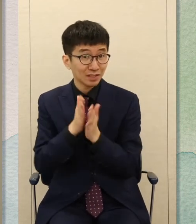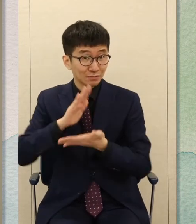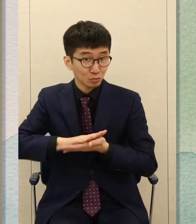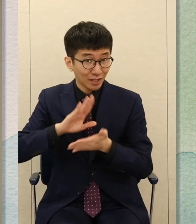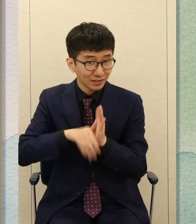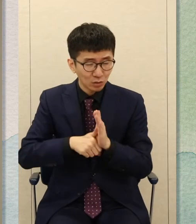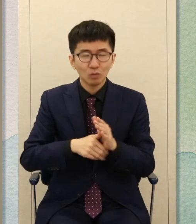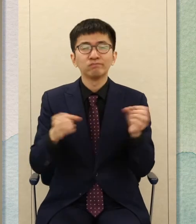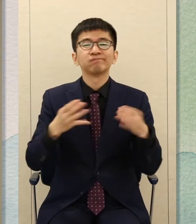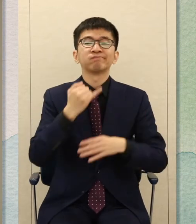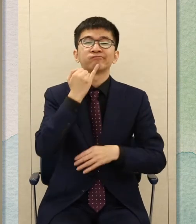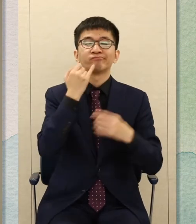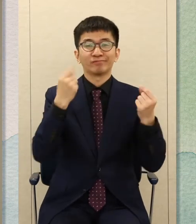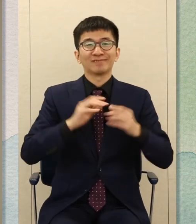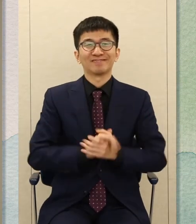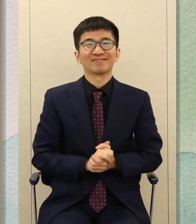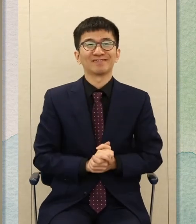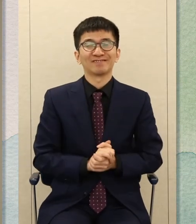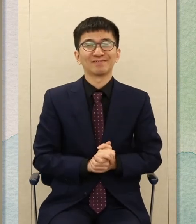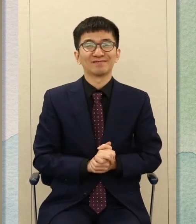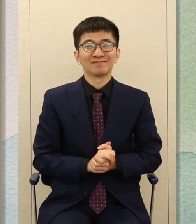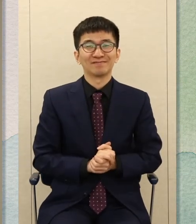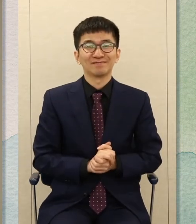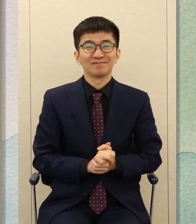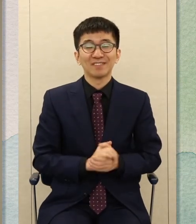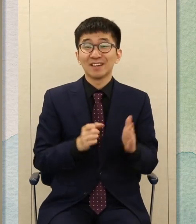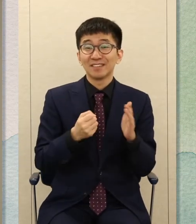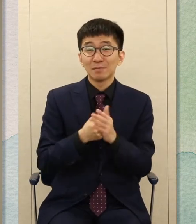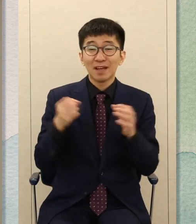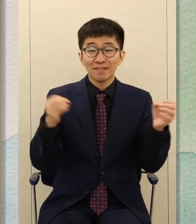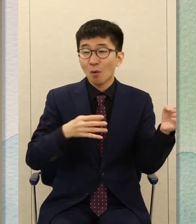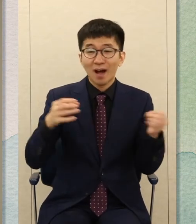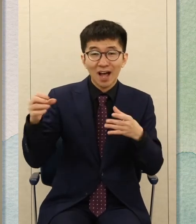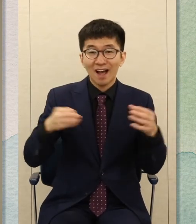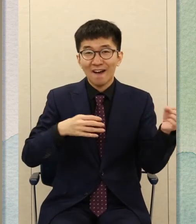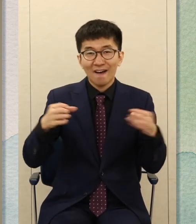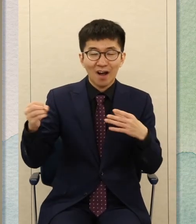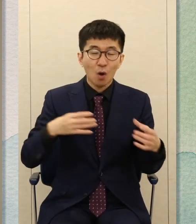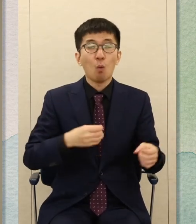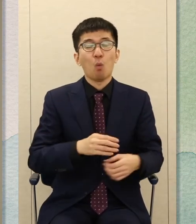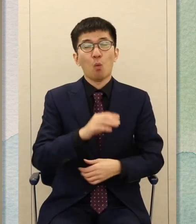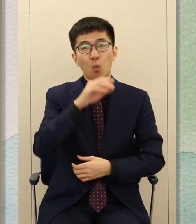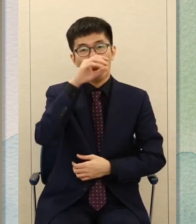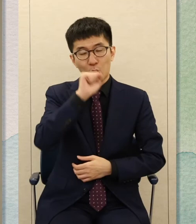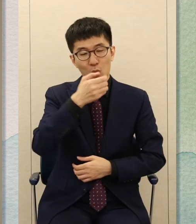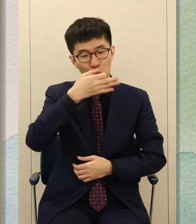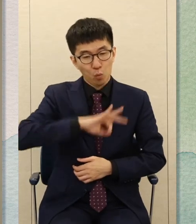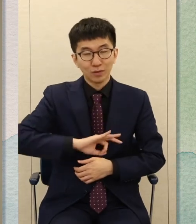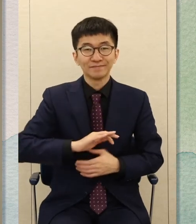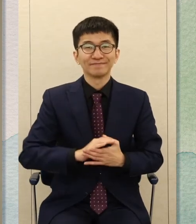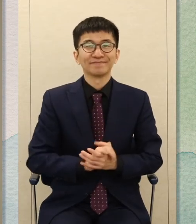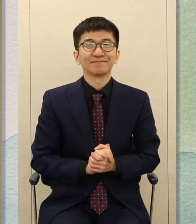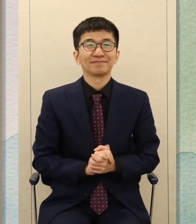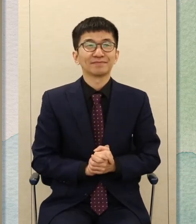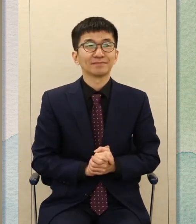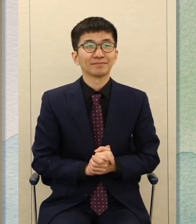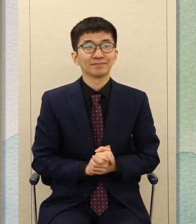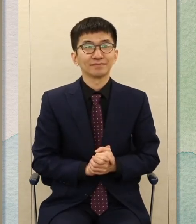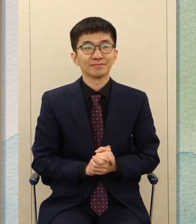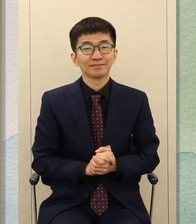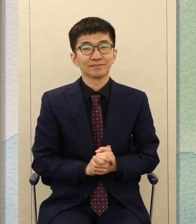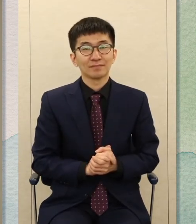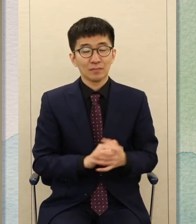이슈에 관한 책을 같이 읽는 거 이런 것들도 역시 토론하기가 굉장히 좋고요. 토론도 굉장히 활발하게 됩니다.